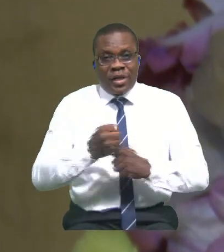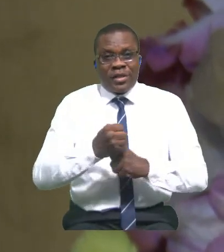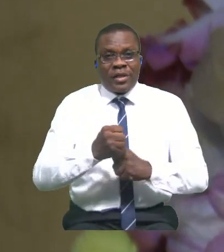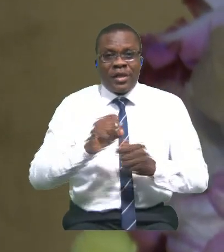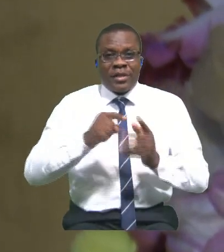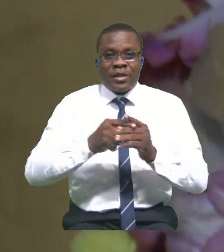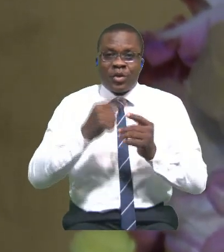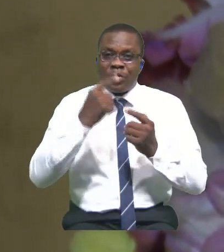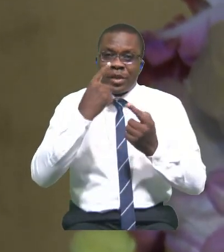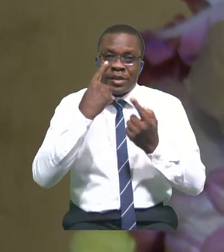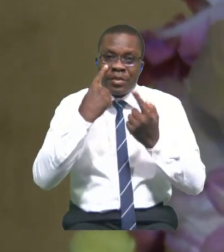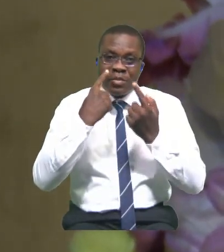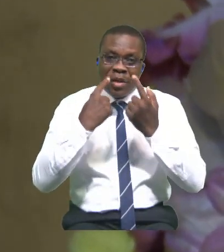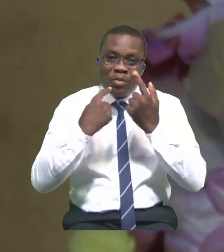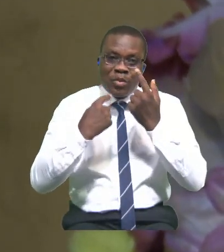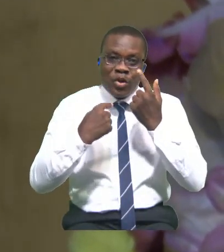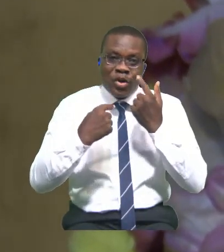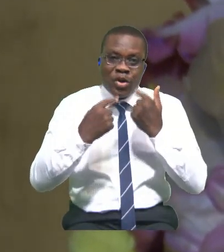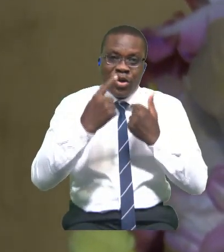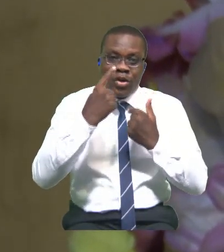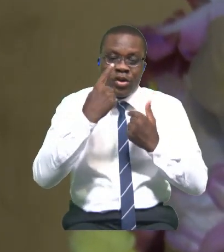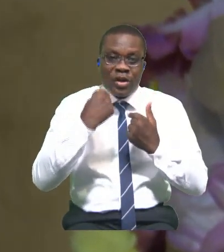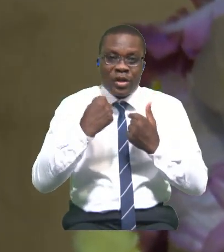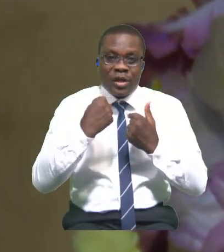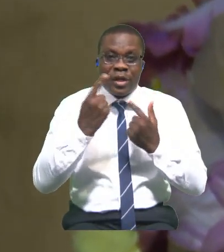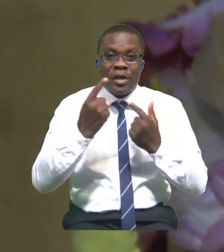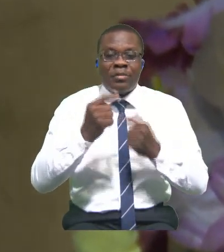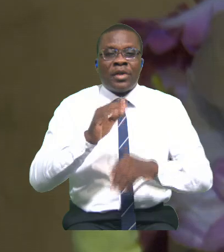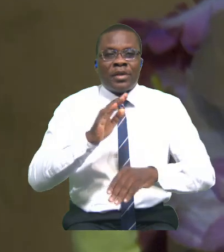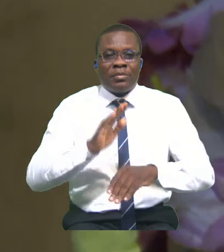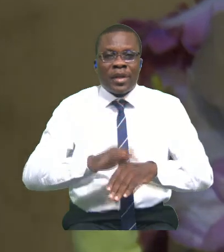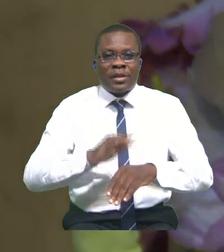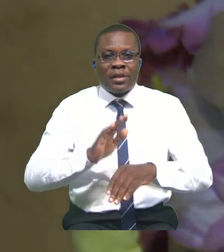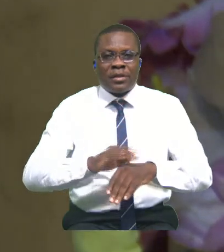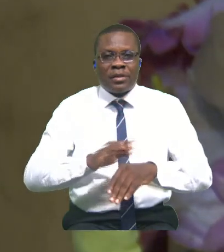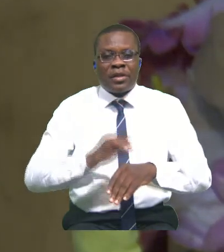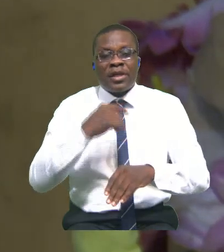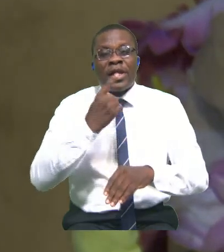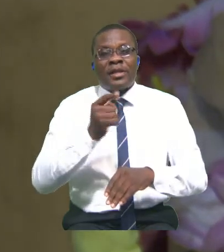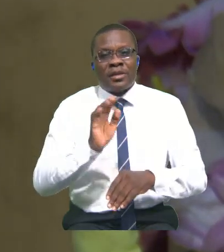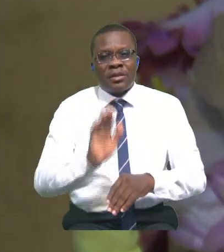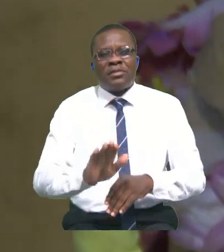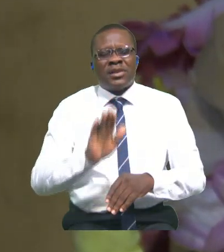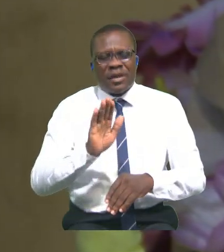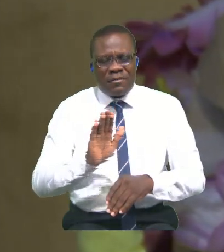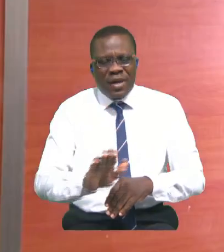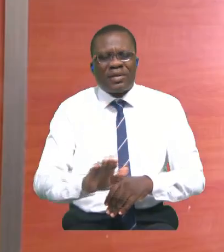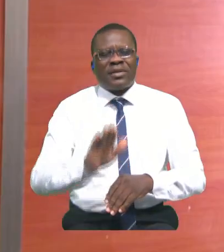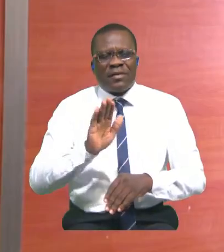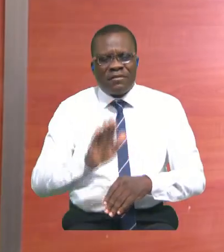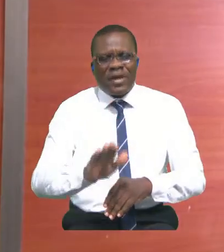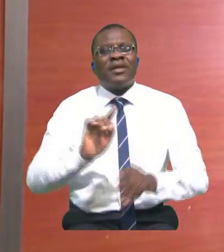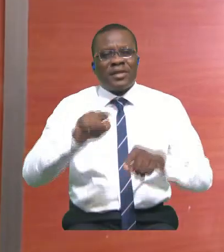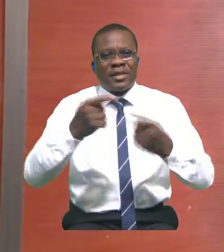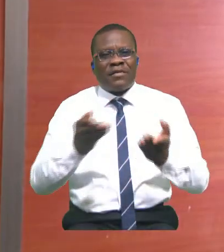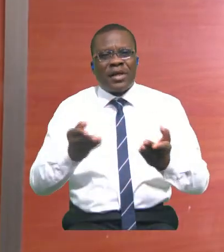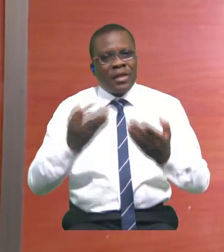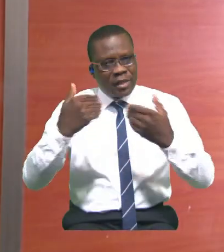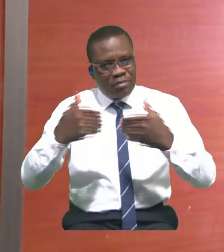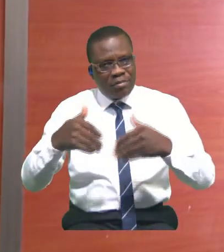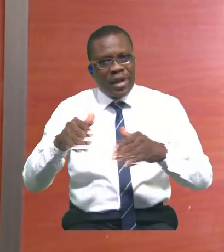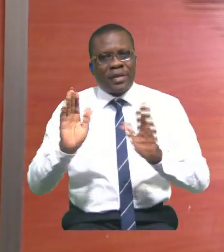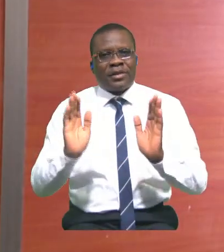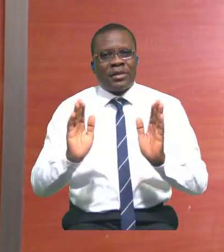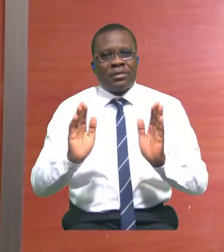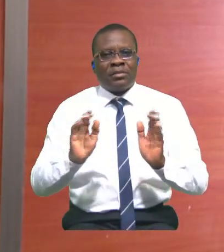couler des larmes et il m'a tapoté l'épaule il disait ça va aller madame et il est parti j'ai